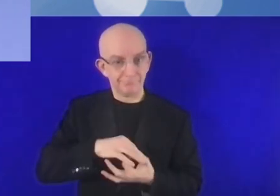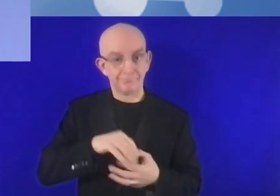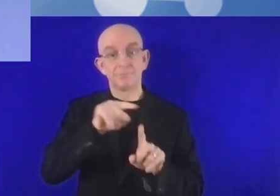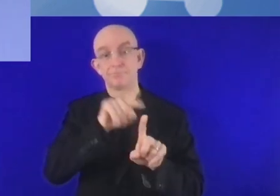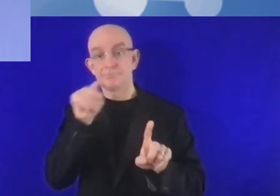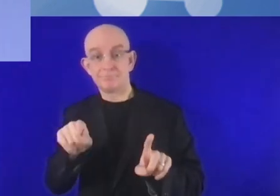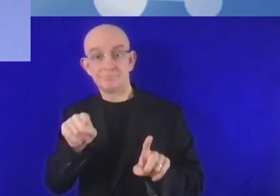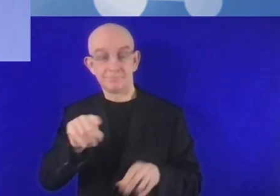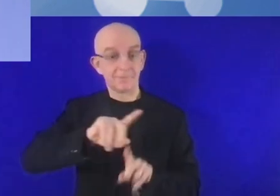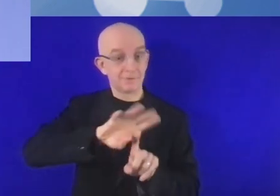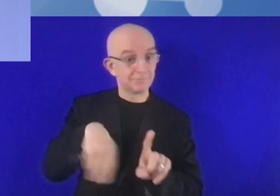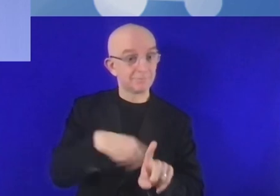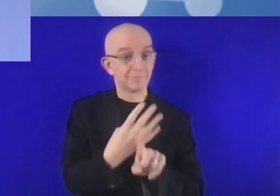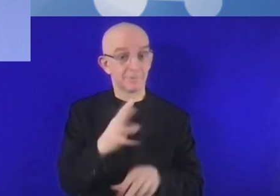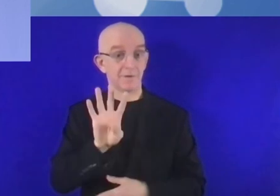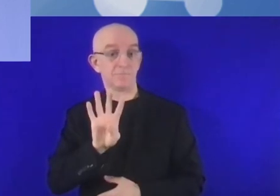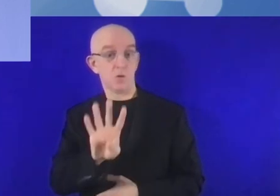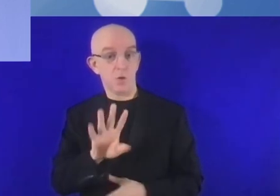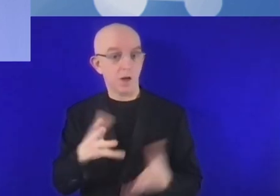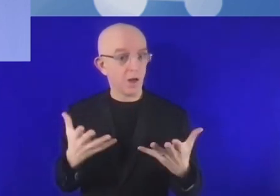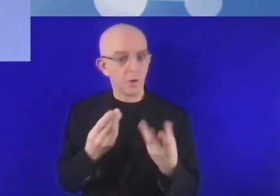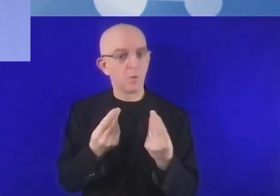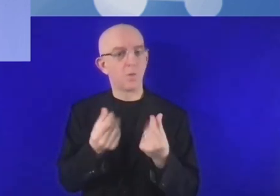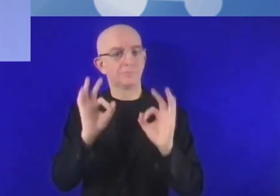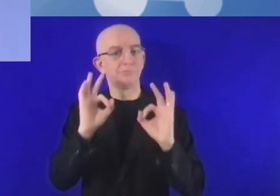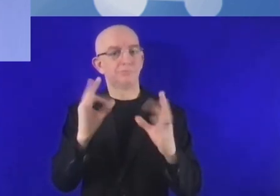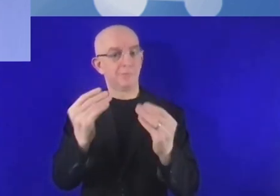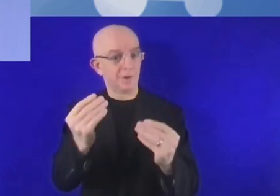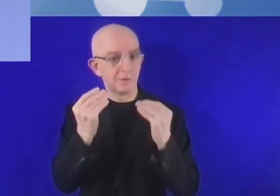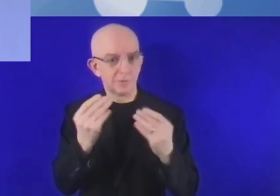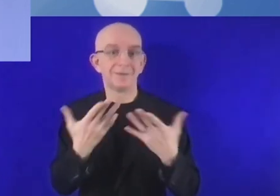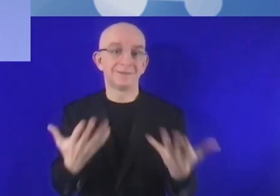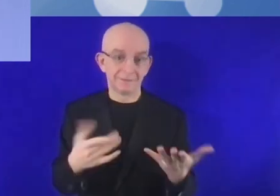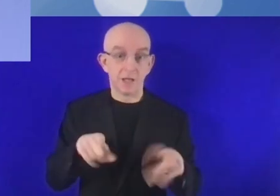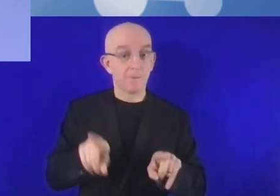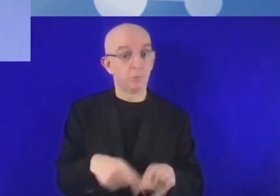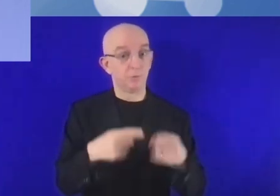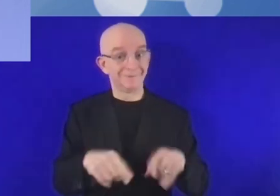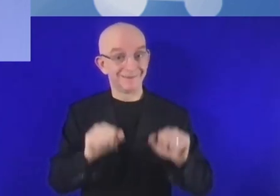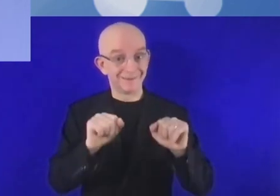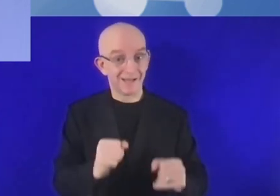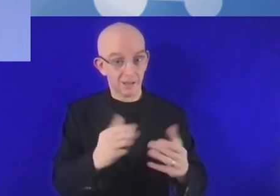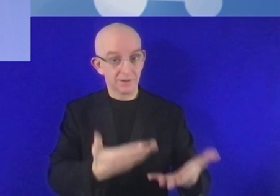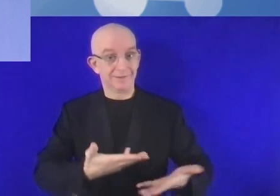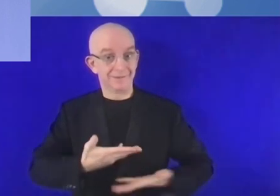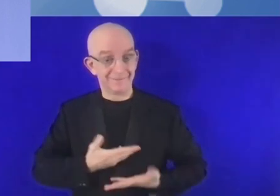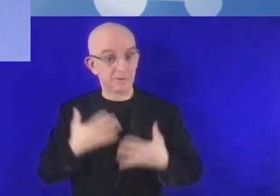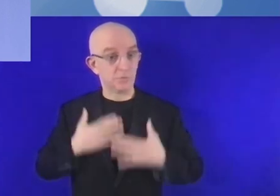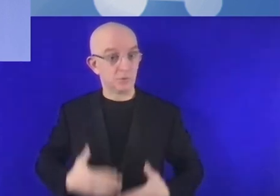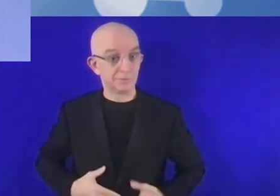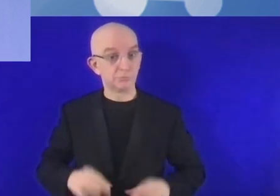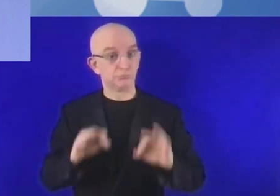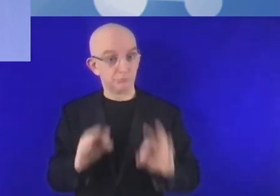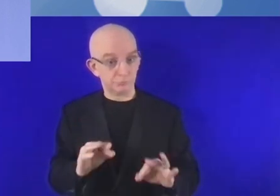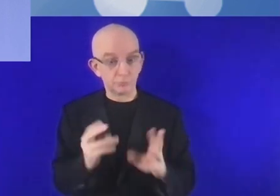4, czyli edukacja wysokiej jakości. Wiemy zatem, że muzyka ma wpływ na nasz organizm, a wiemy także, że muzyka wysokiej jakości ma na nasz